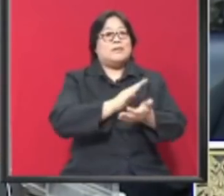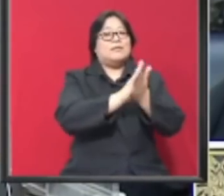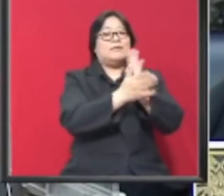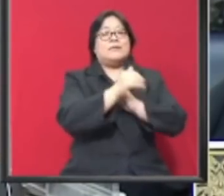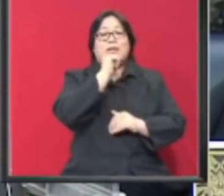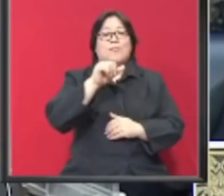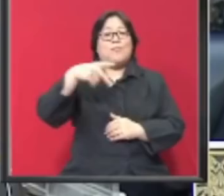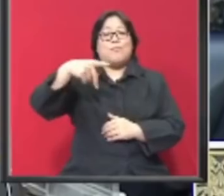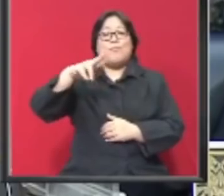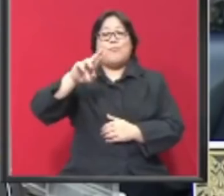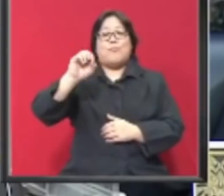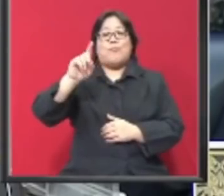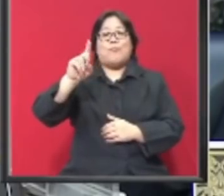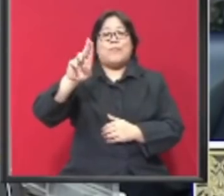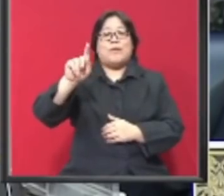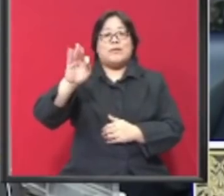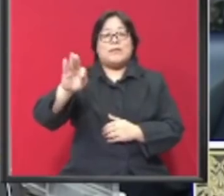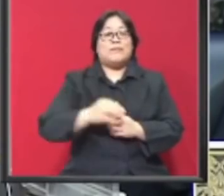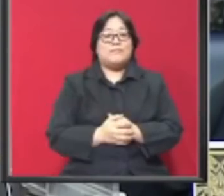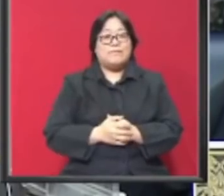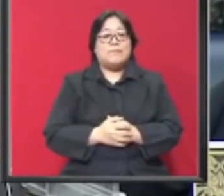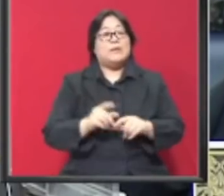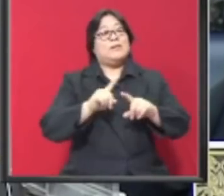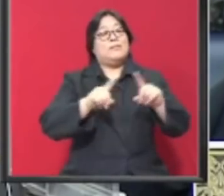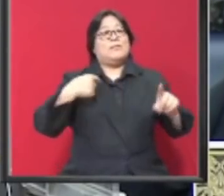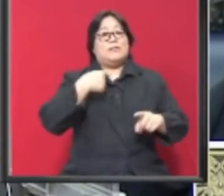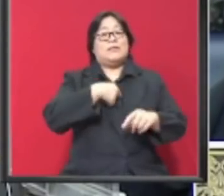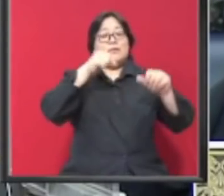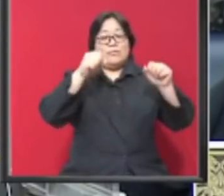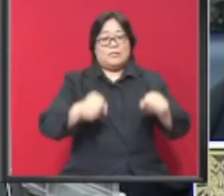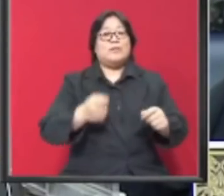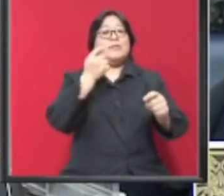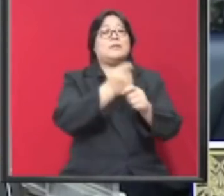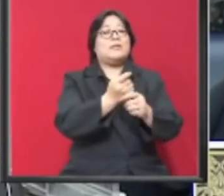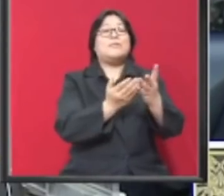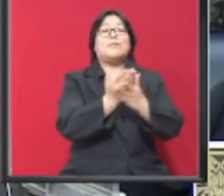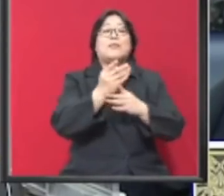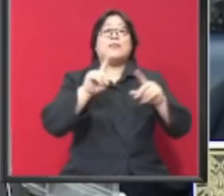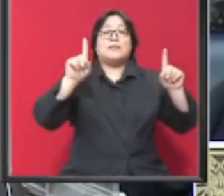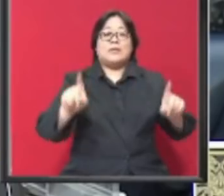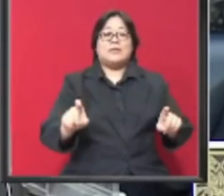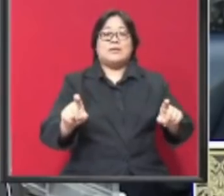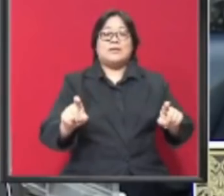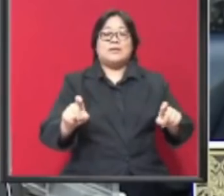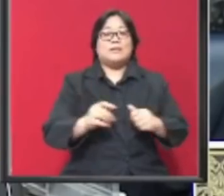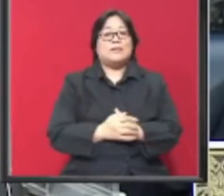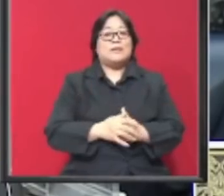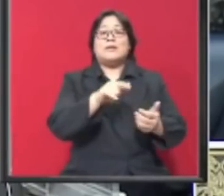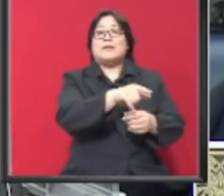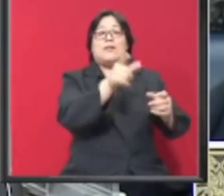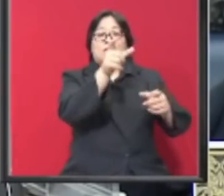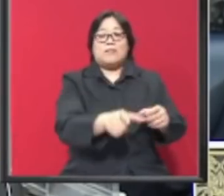pelatih Madura Hai sebaliknya jika kita dapat Tentukan melalui tes bahwa ia tidak